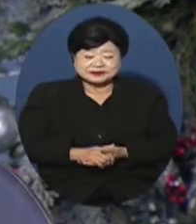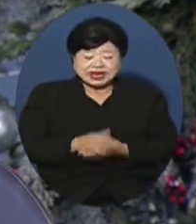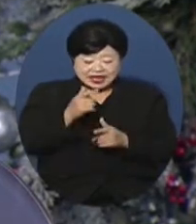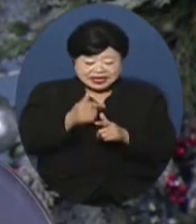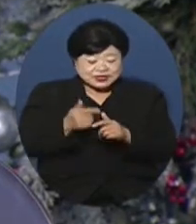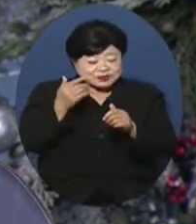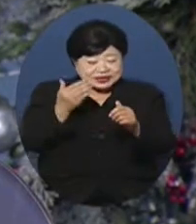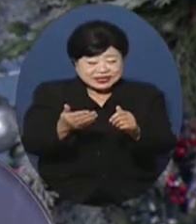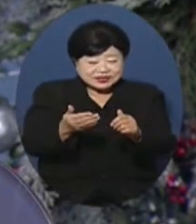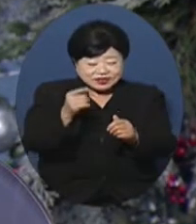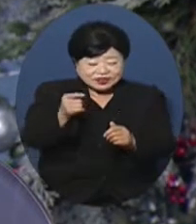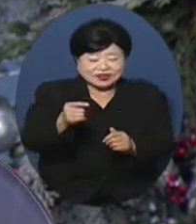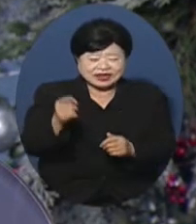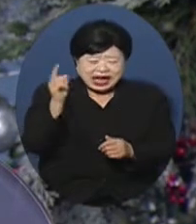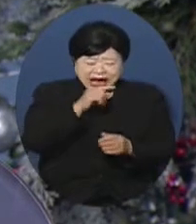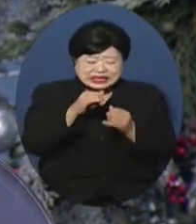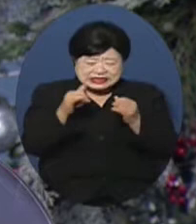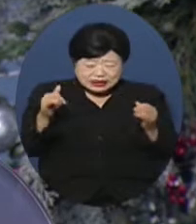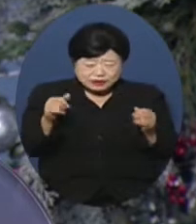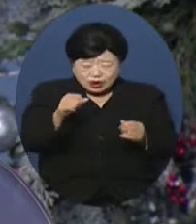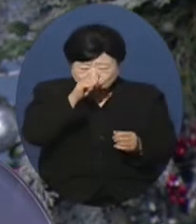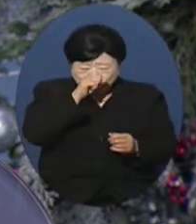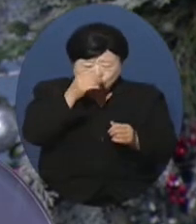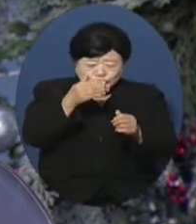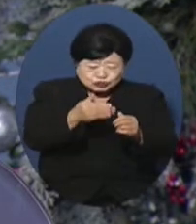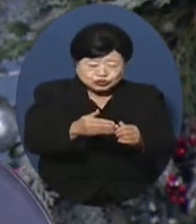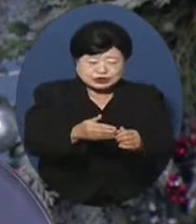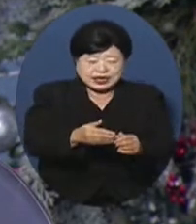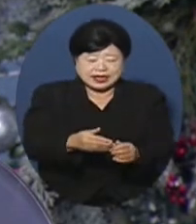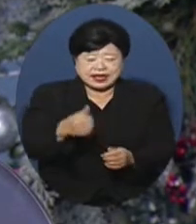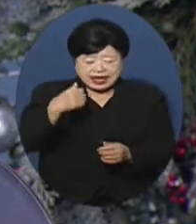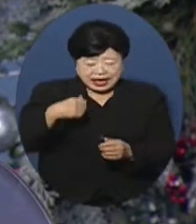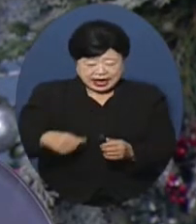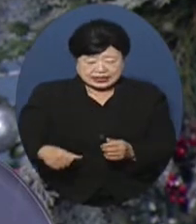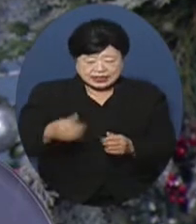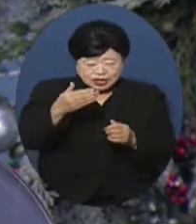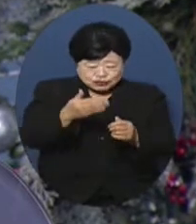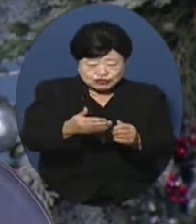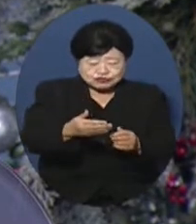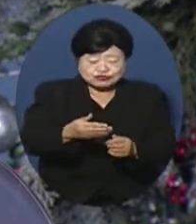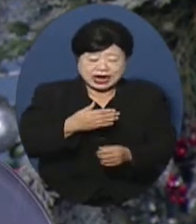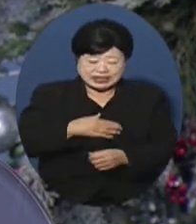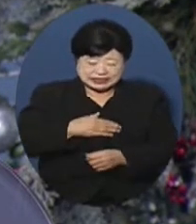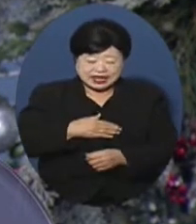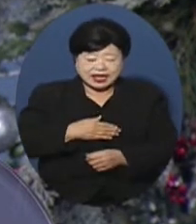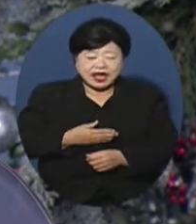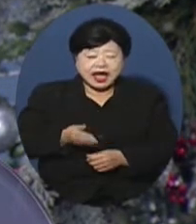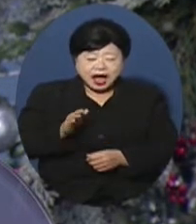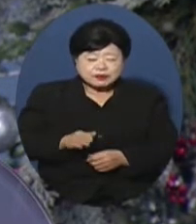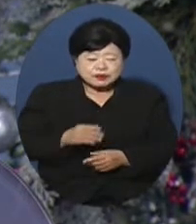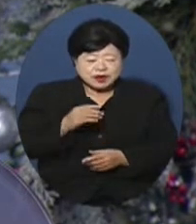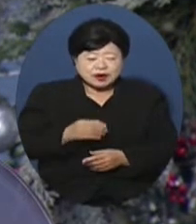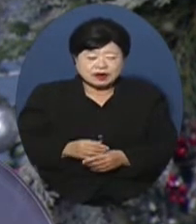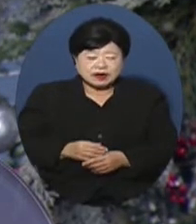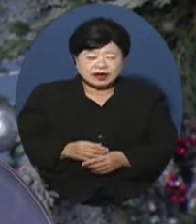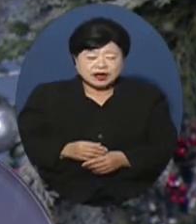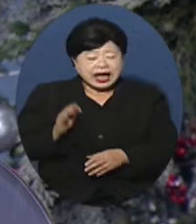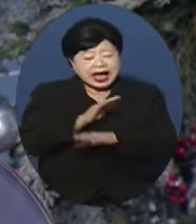예수님께 수 있는 악한 자라도 좋은 것으로 자식에게 줄 알게 된 아 머리야